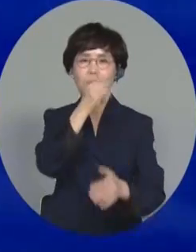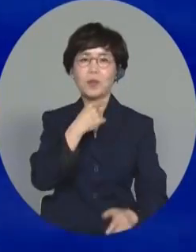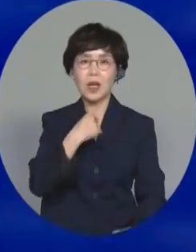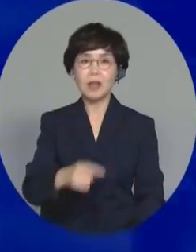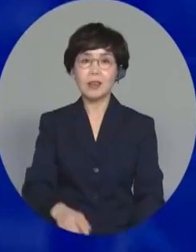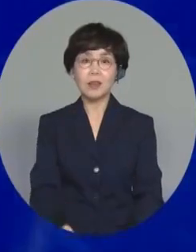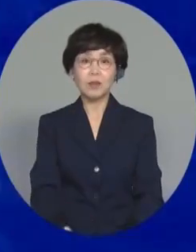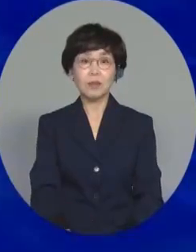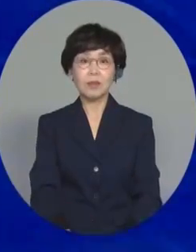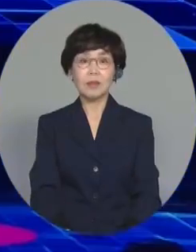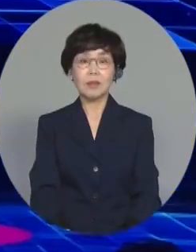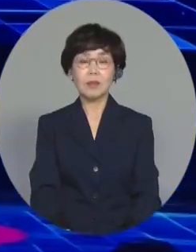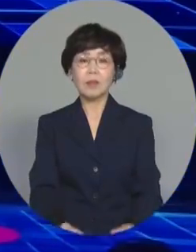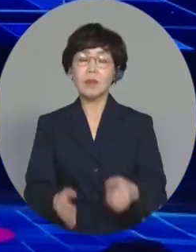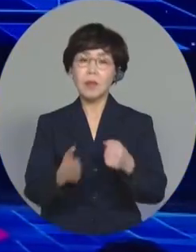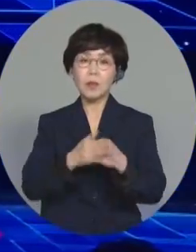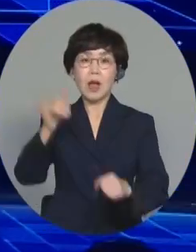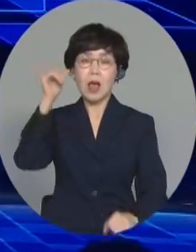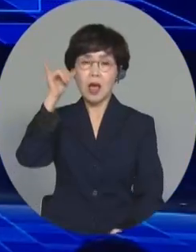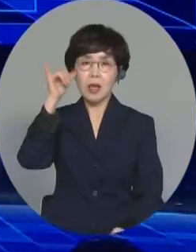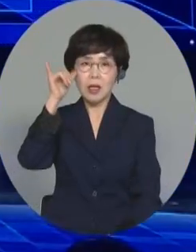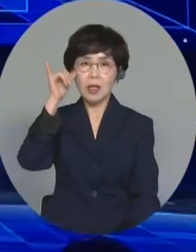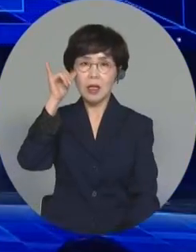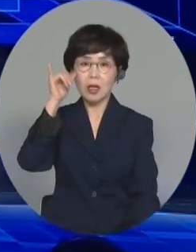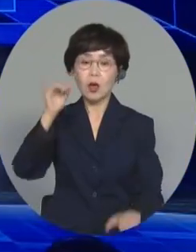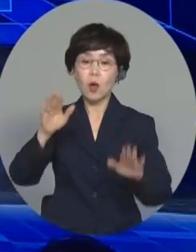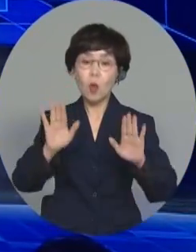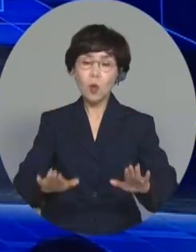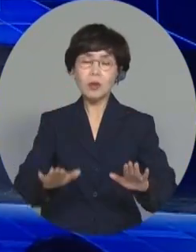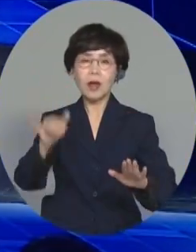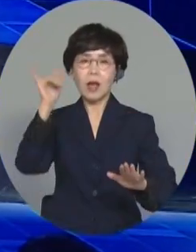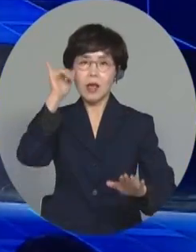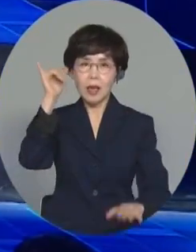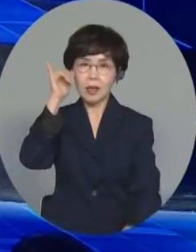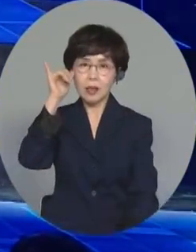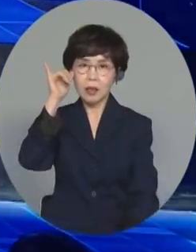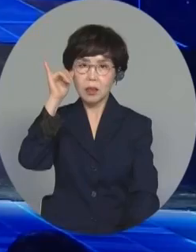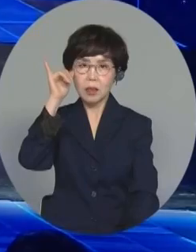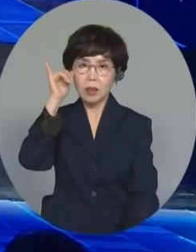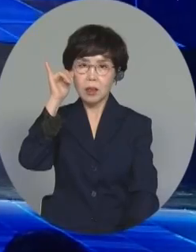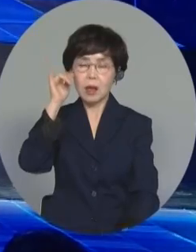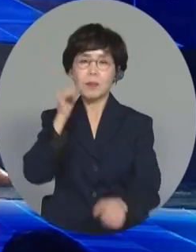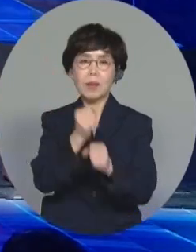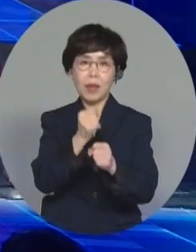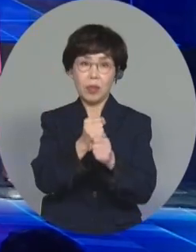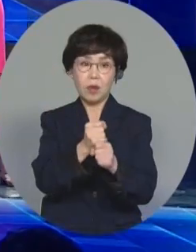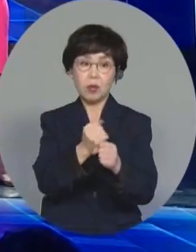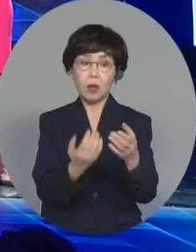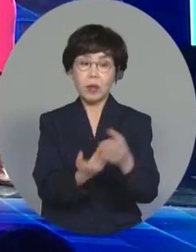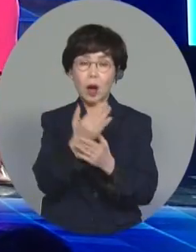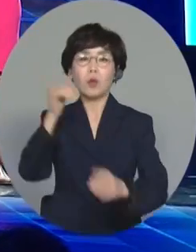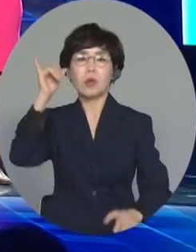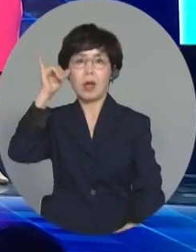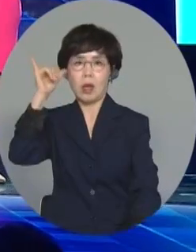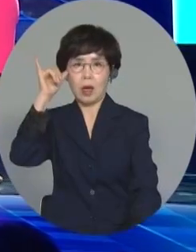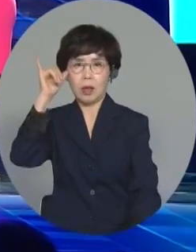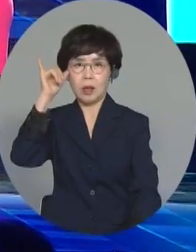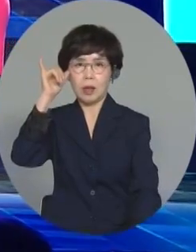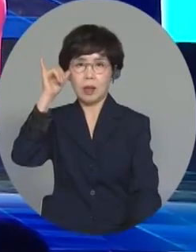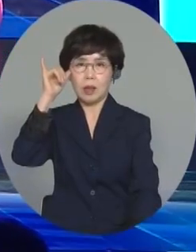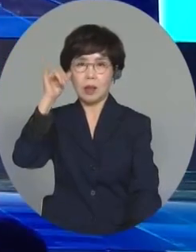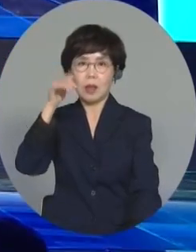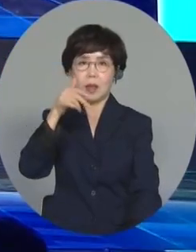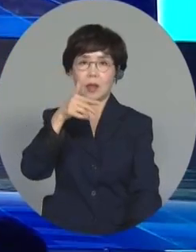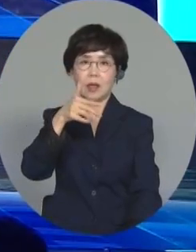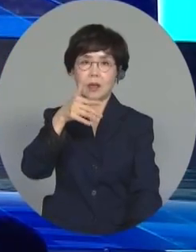있었습니다. 그래서 AI, 오늘의 AI는 생성형 AI입니다.